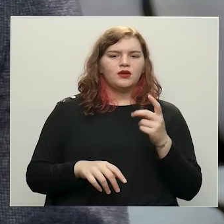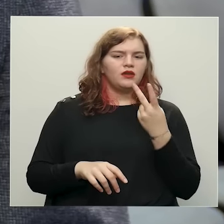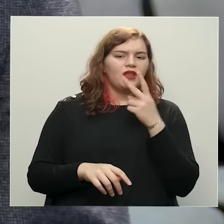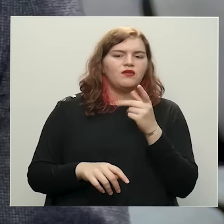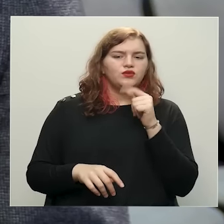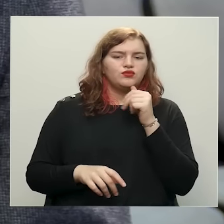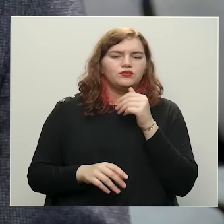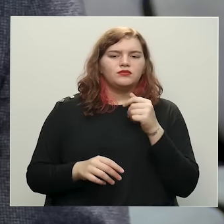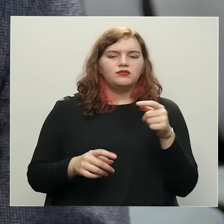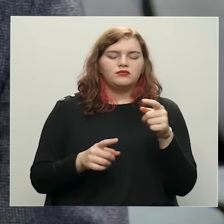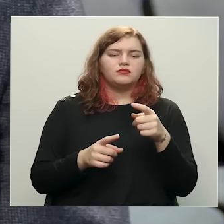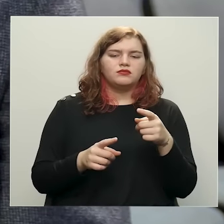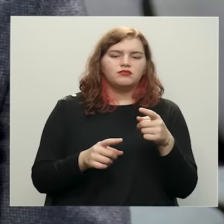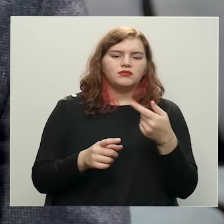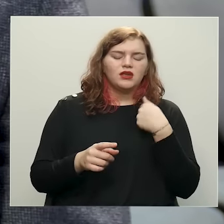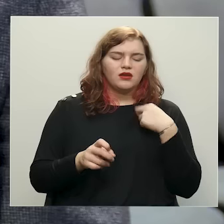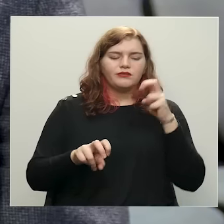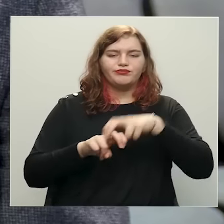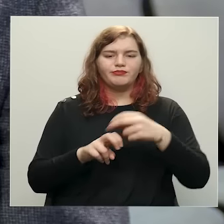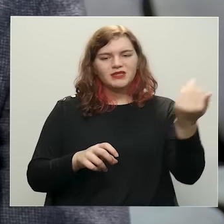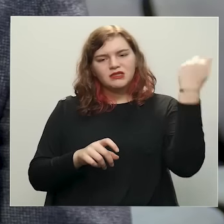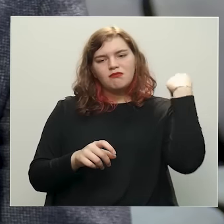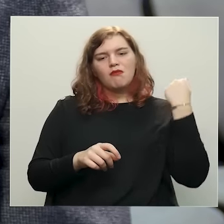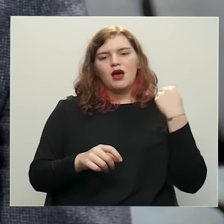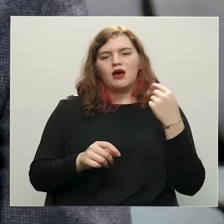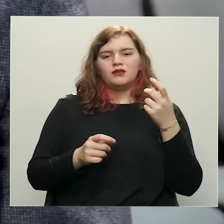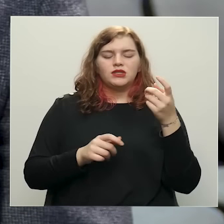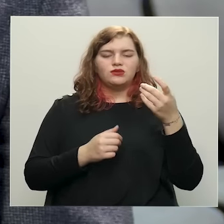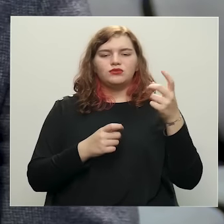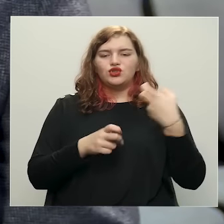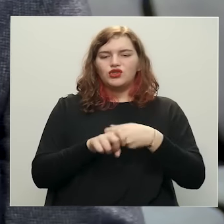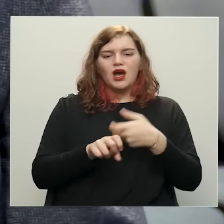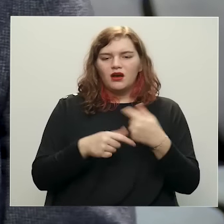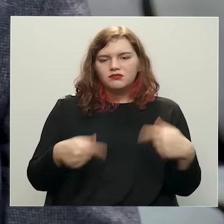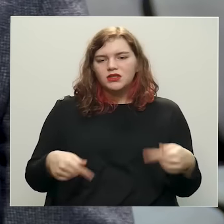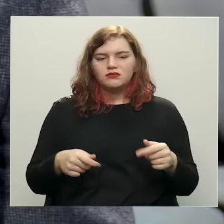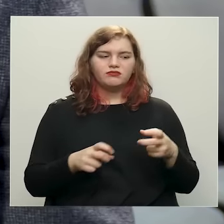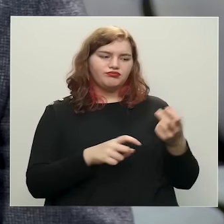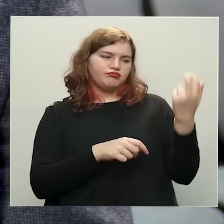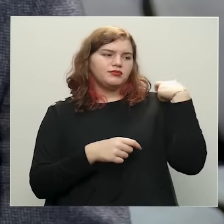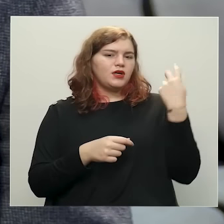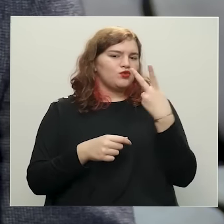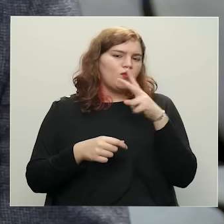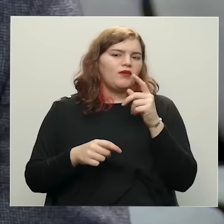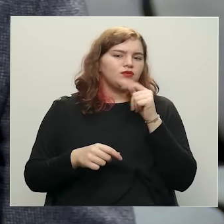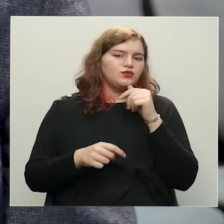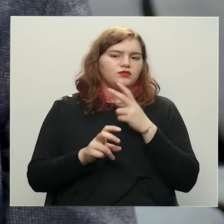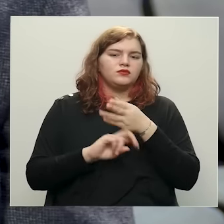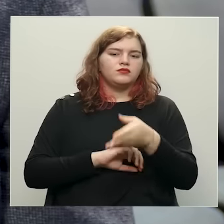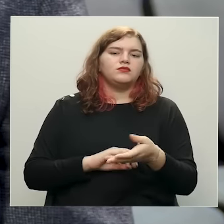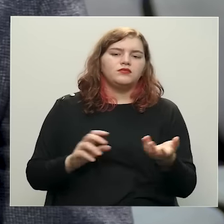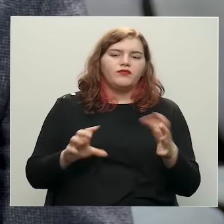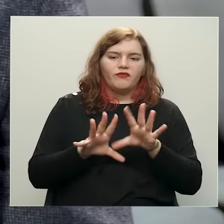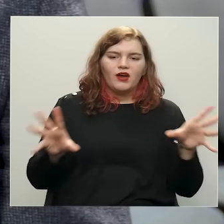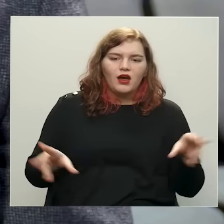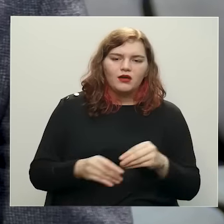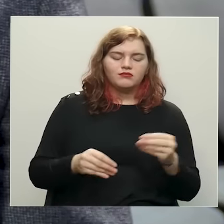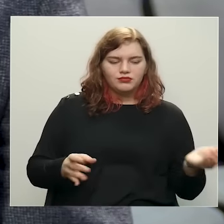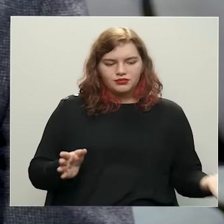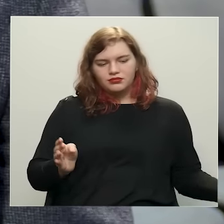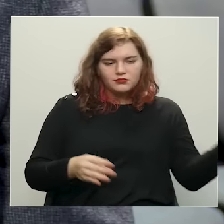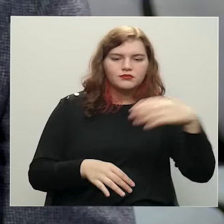duc, că n-aveam loc cu toții, familia Neicon din Hațeg, Mircică, cu așa, Bubu, cum îi spuneam noi, m-a băgat